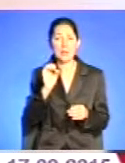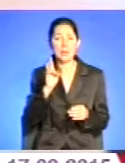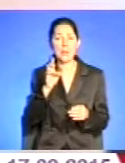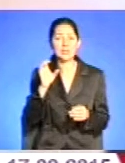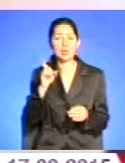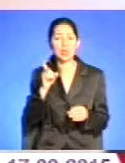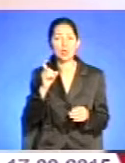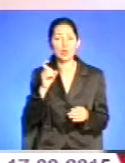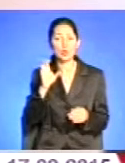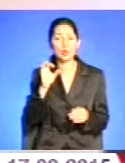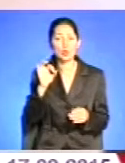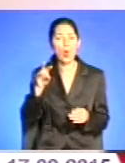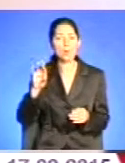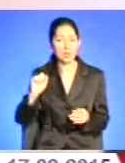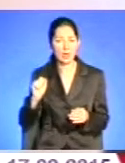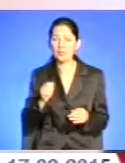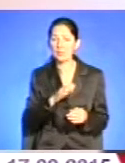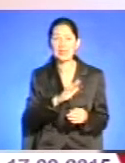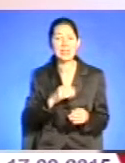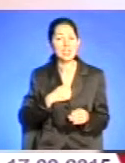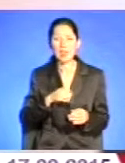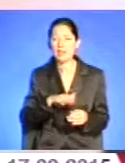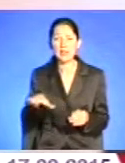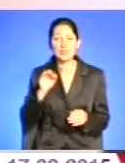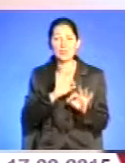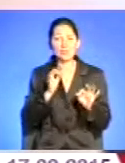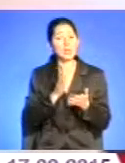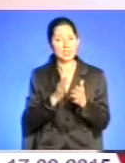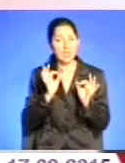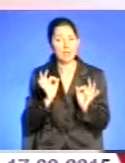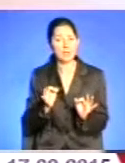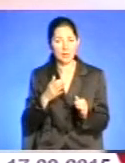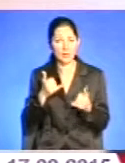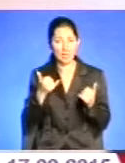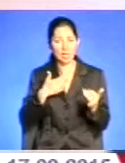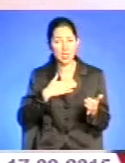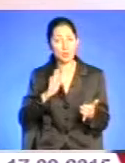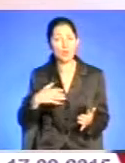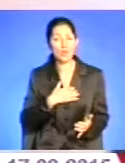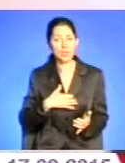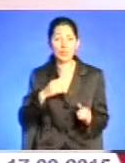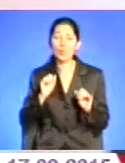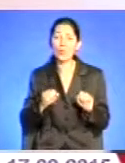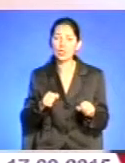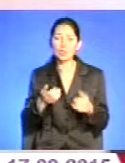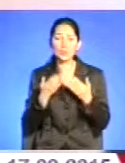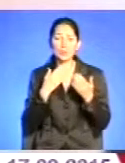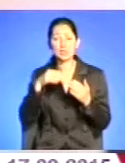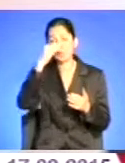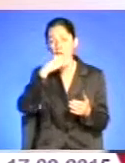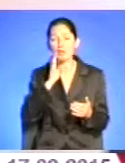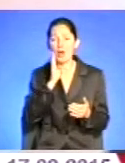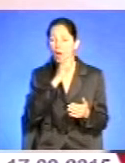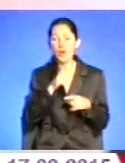інформація є правдива. Тому для нас було важливо по можливості поспілкуватися з батьками, родичами